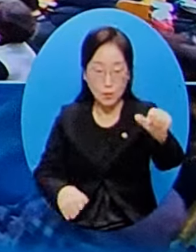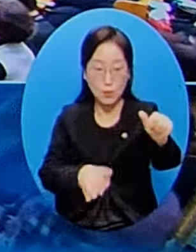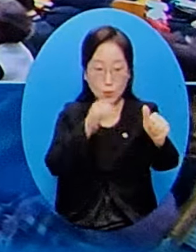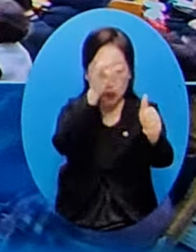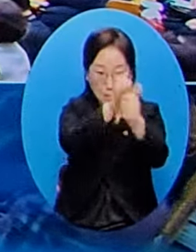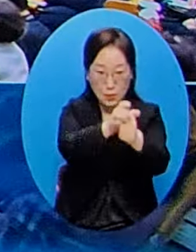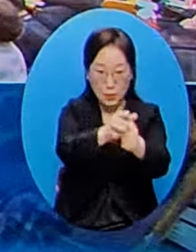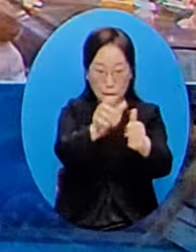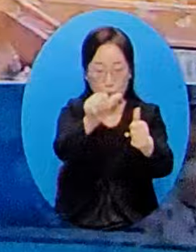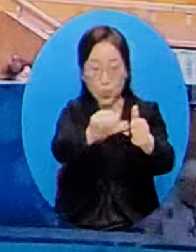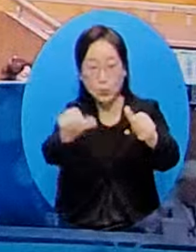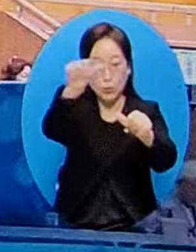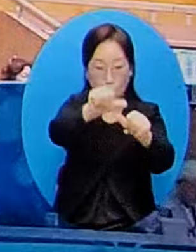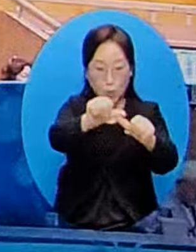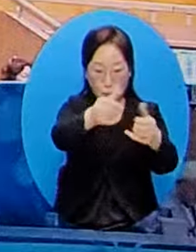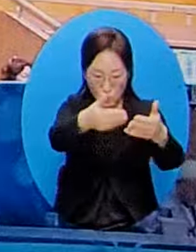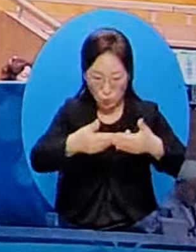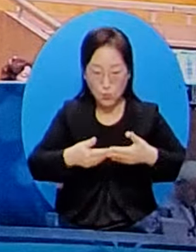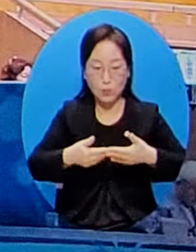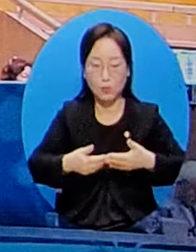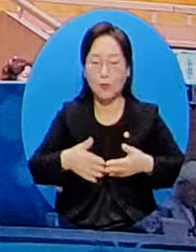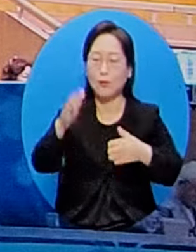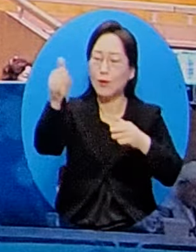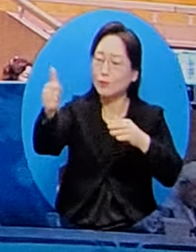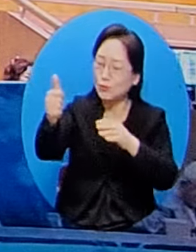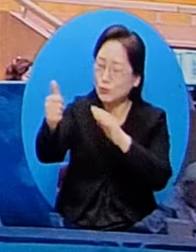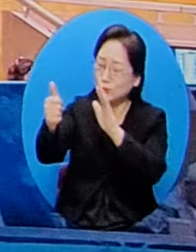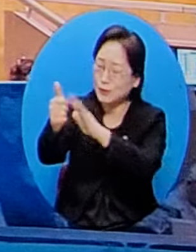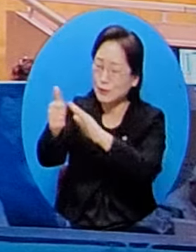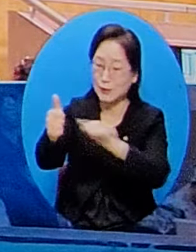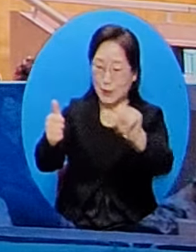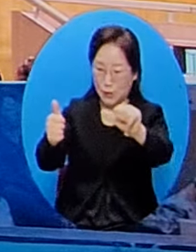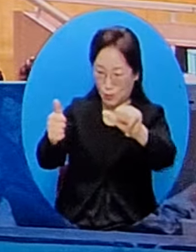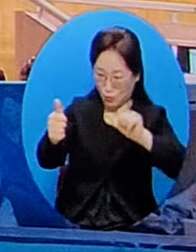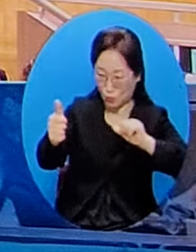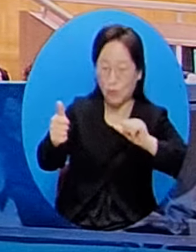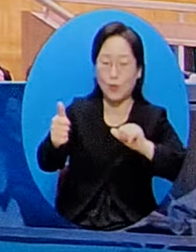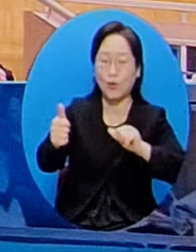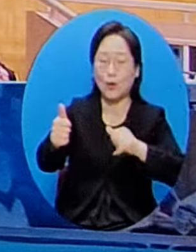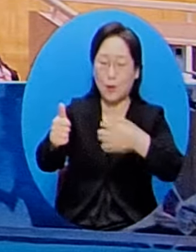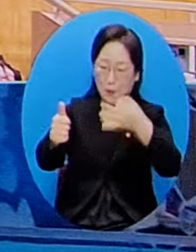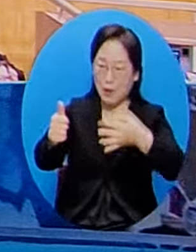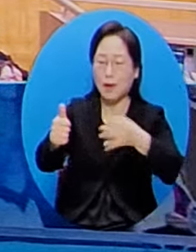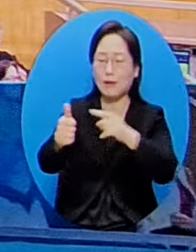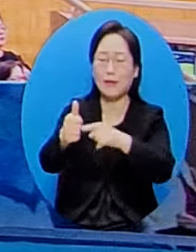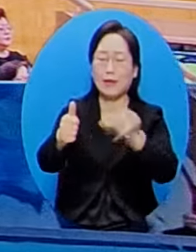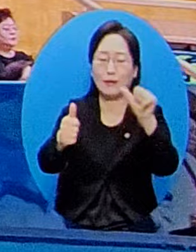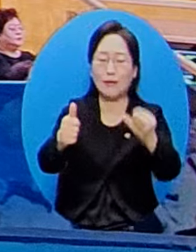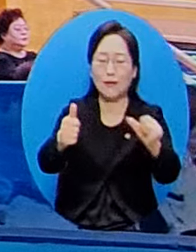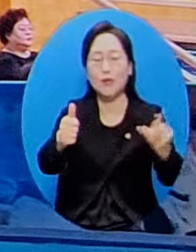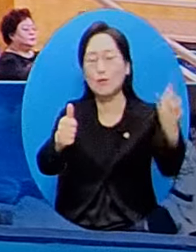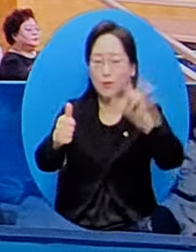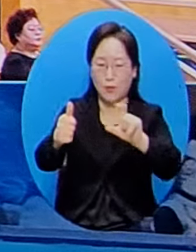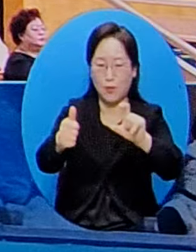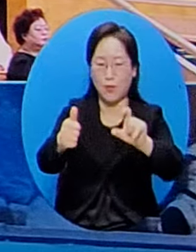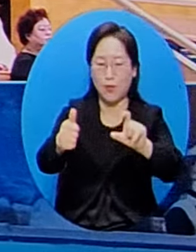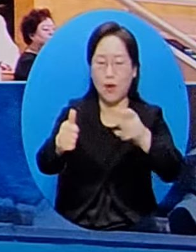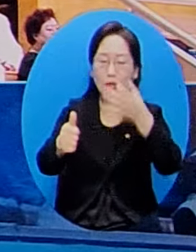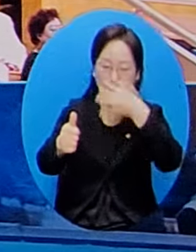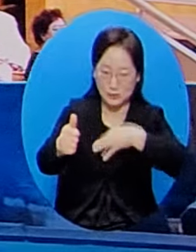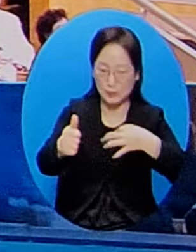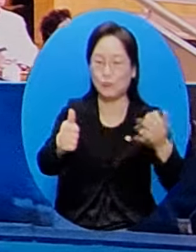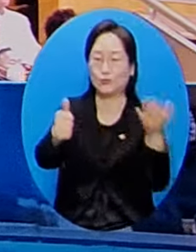달란트를 더 가지고 와서 이르되 주인이여 내게 다섯 달란트를 주셨는데 보소서 내가 또 다섯 달란트를